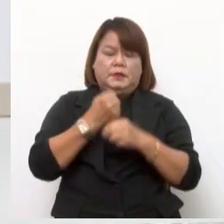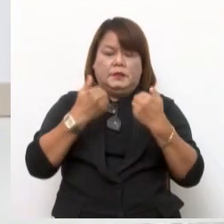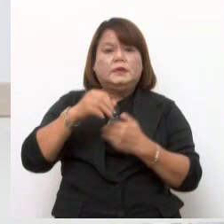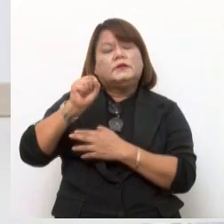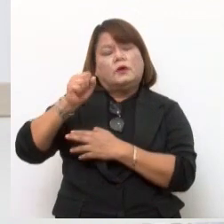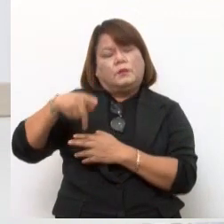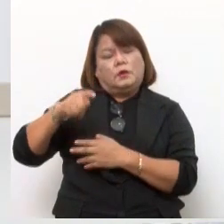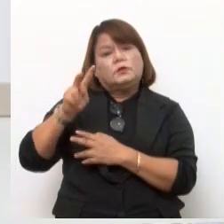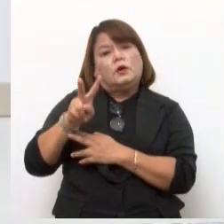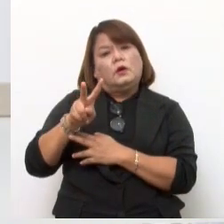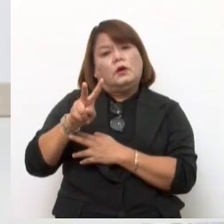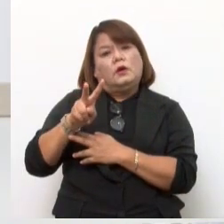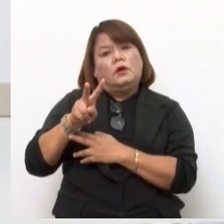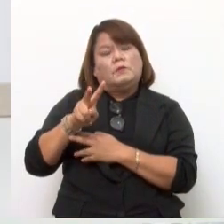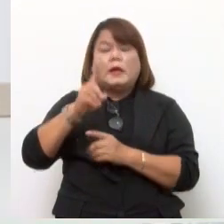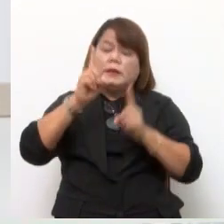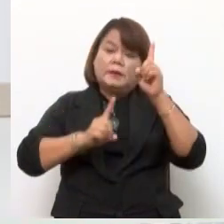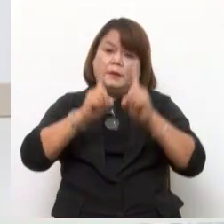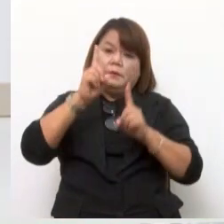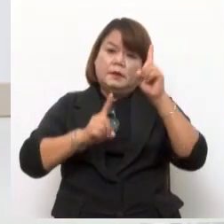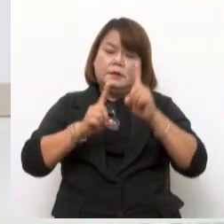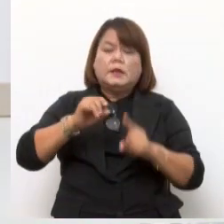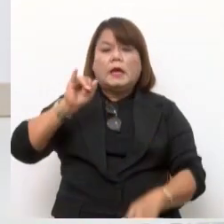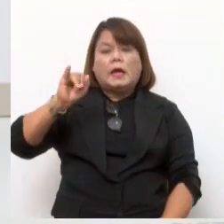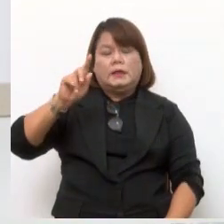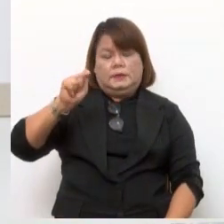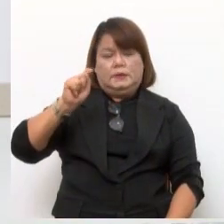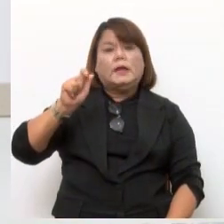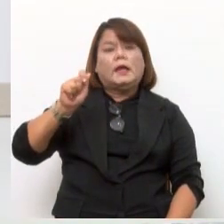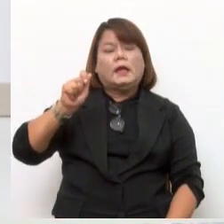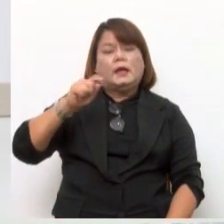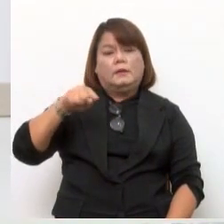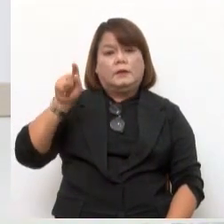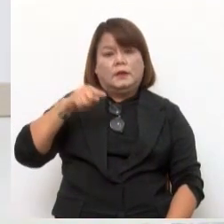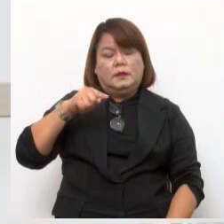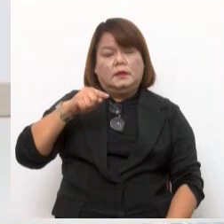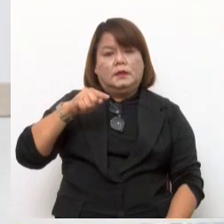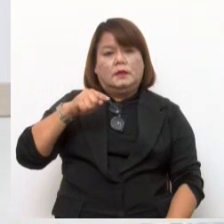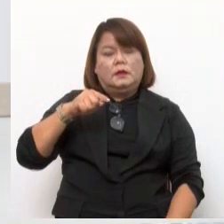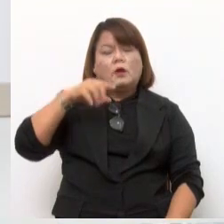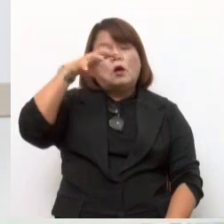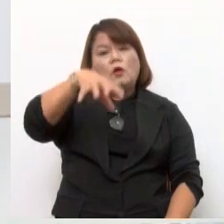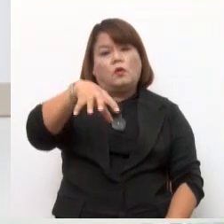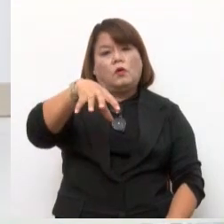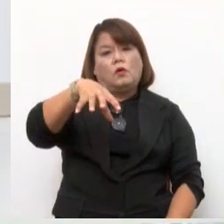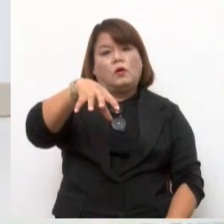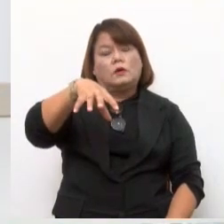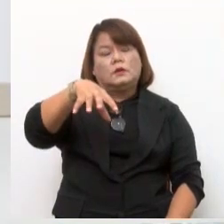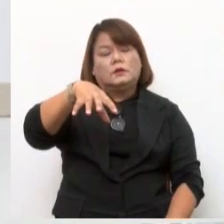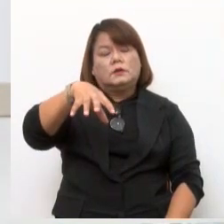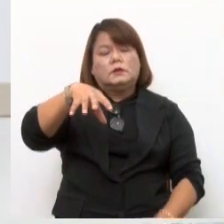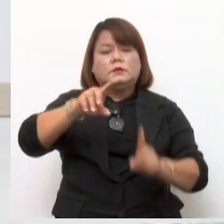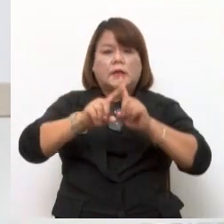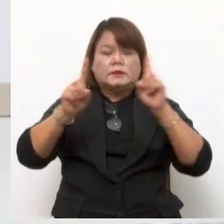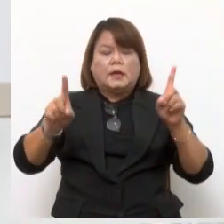ก็ผ่านการประเมิน ITA นะครับขององค์กรในแท่งต่าง